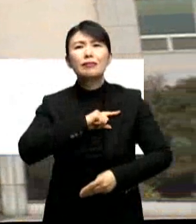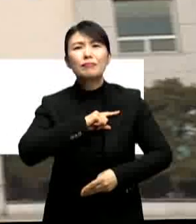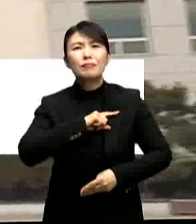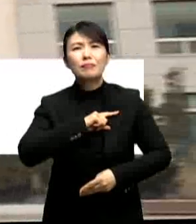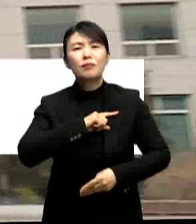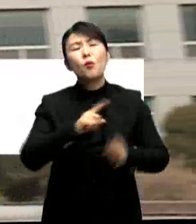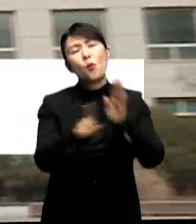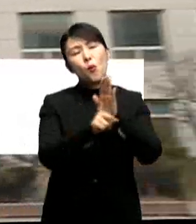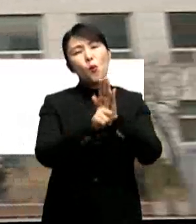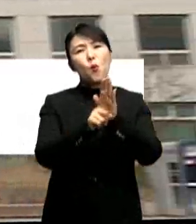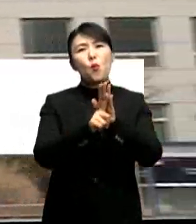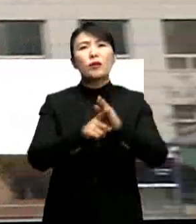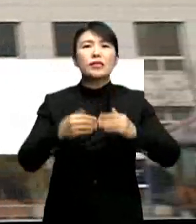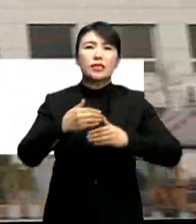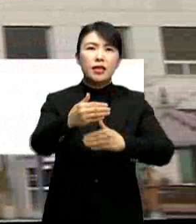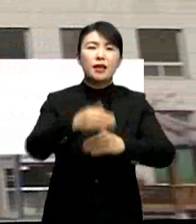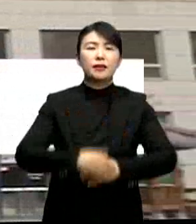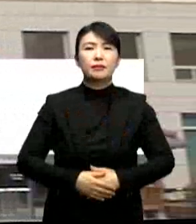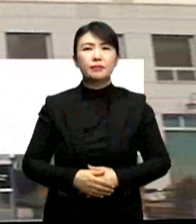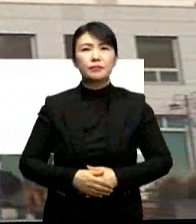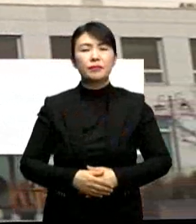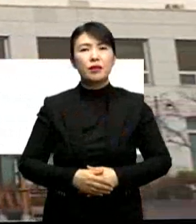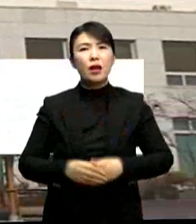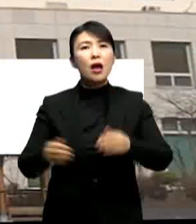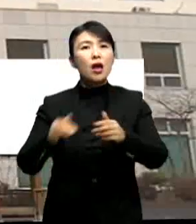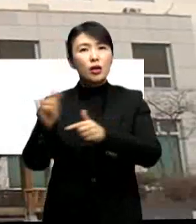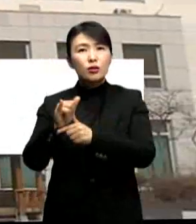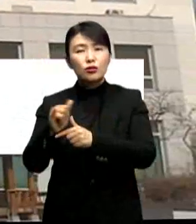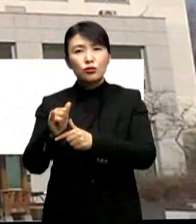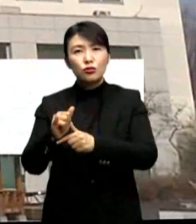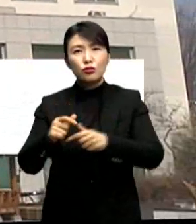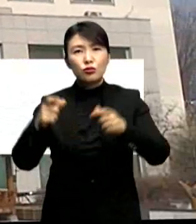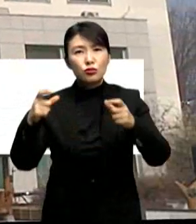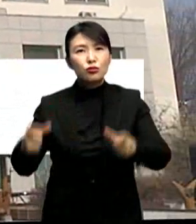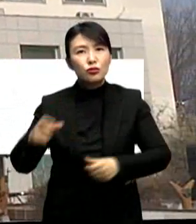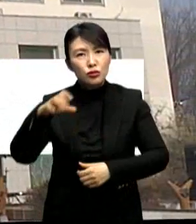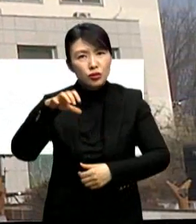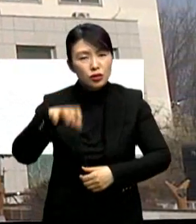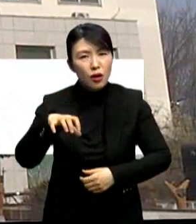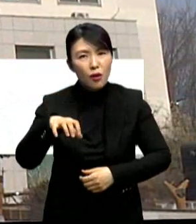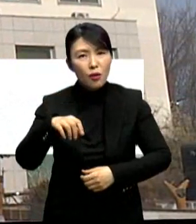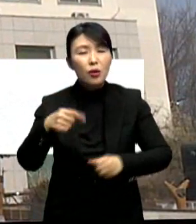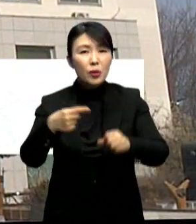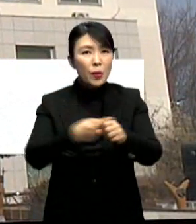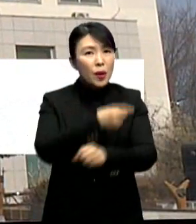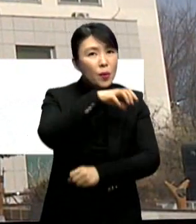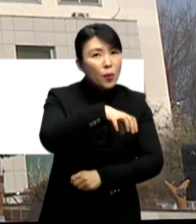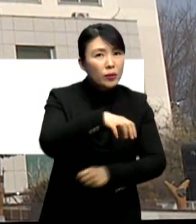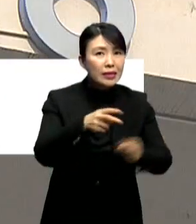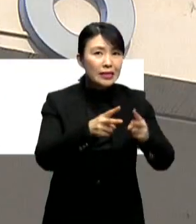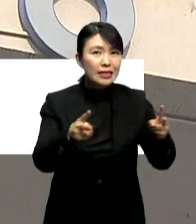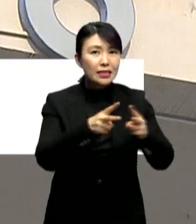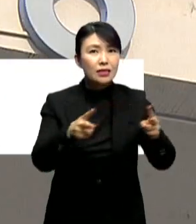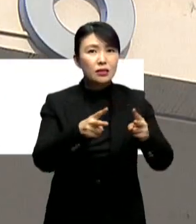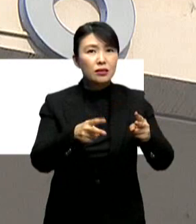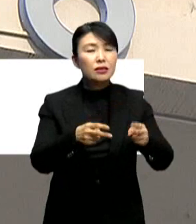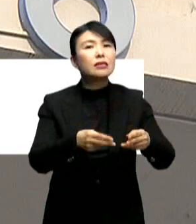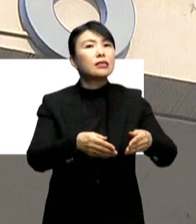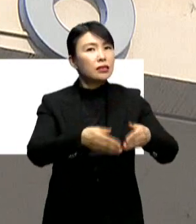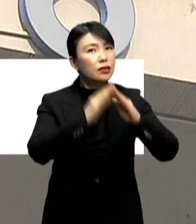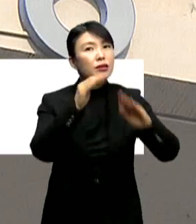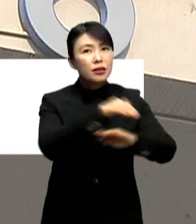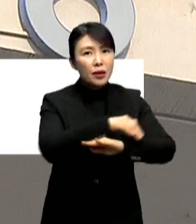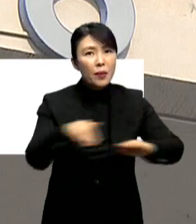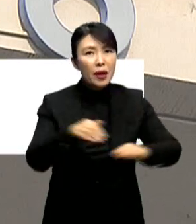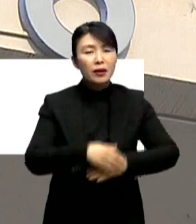진행합니다 연수구청 별관 2층에 조성되는 연수 청년센터는 청년간 교류소통의 장이자